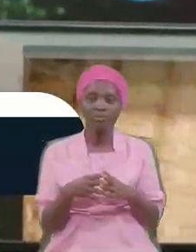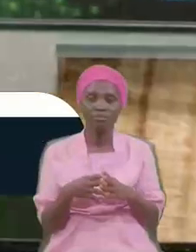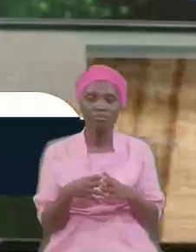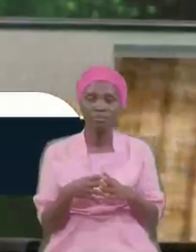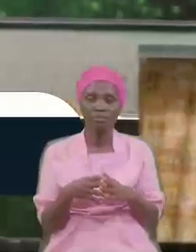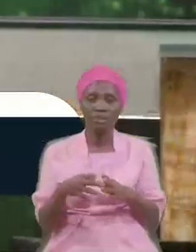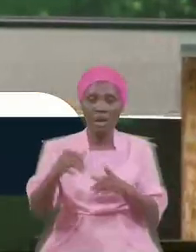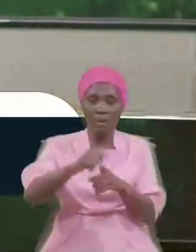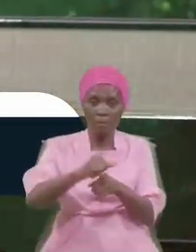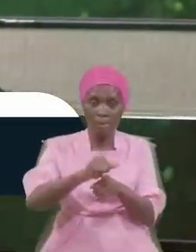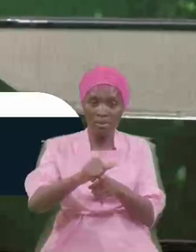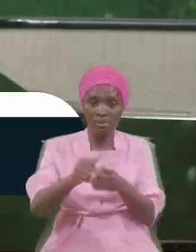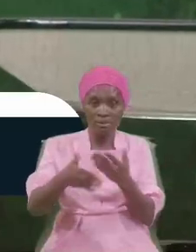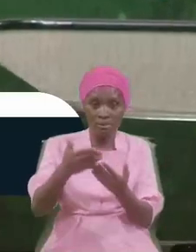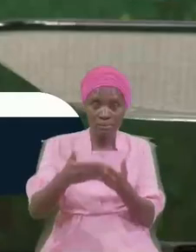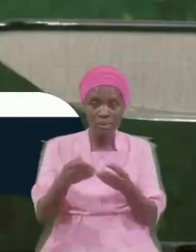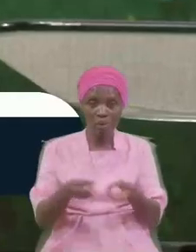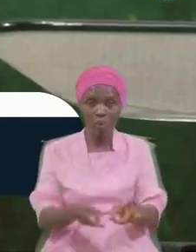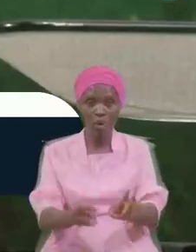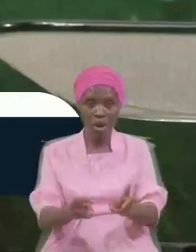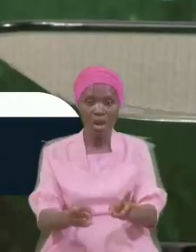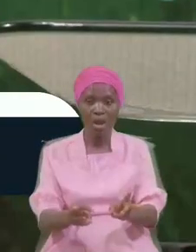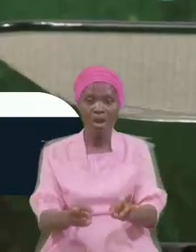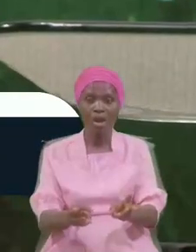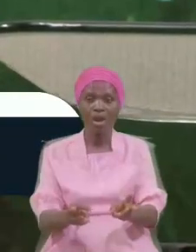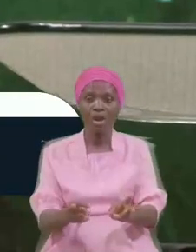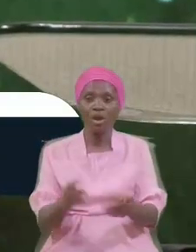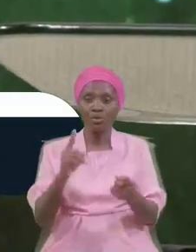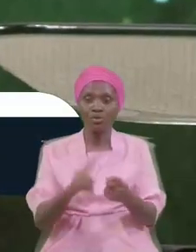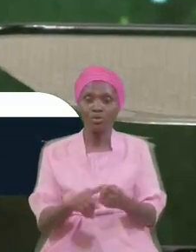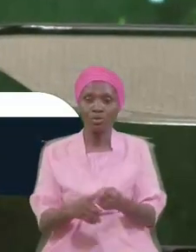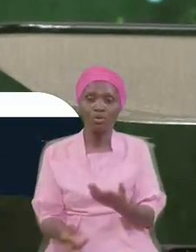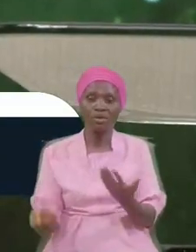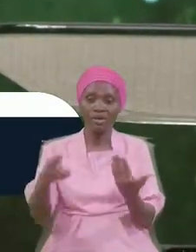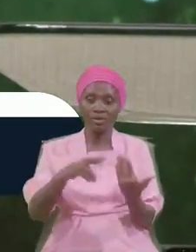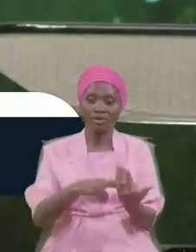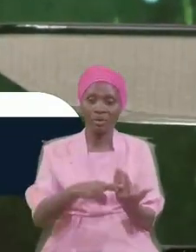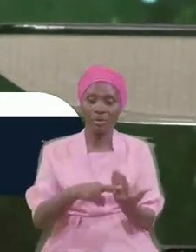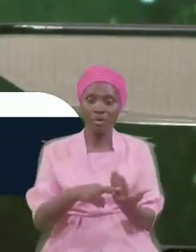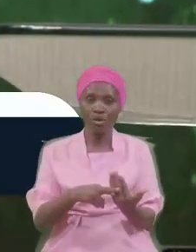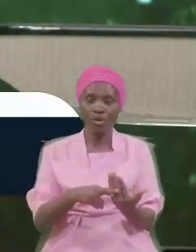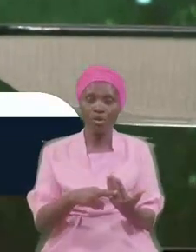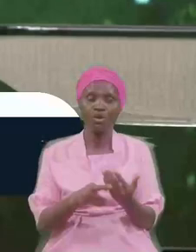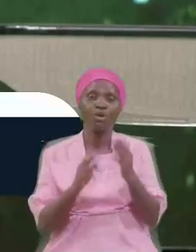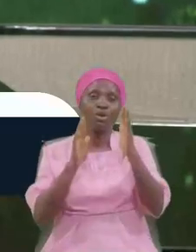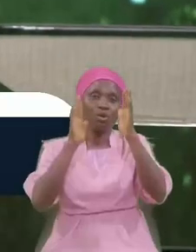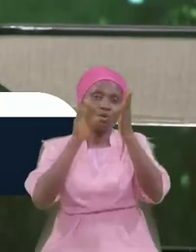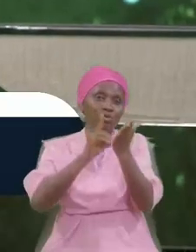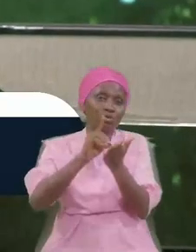simplifiés à la restauration des prodiges transcendants. Des